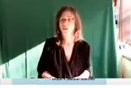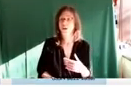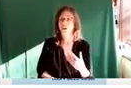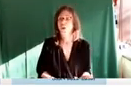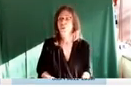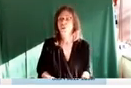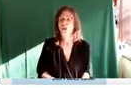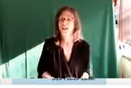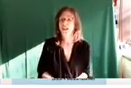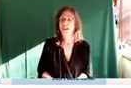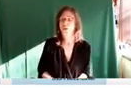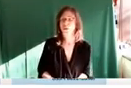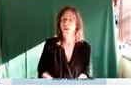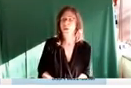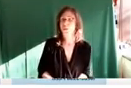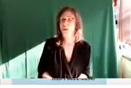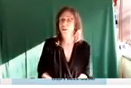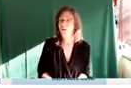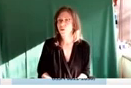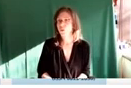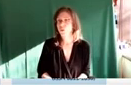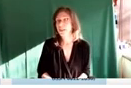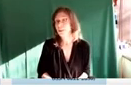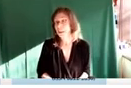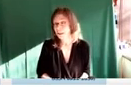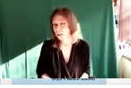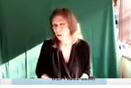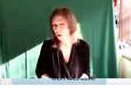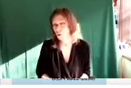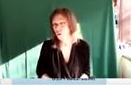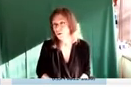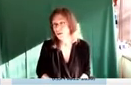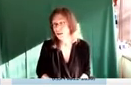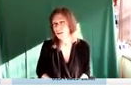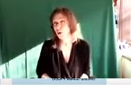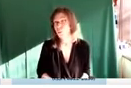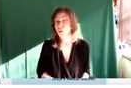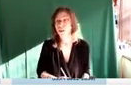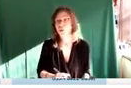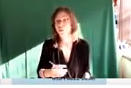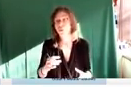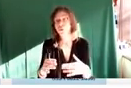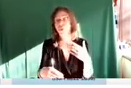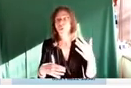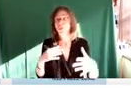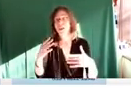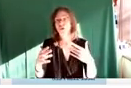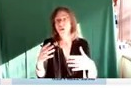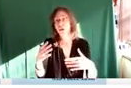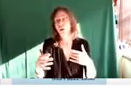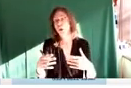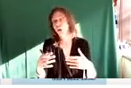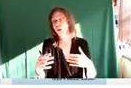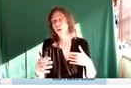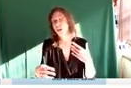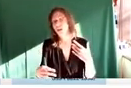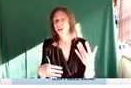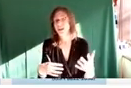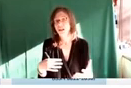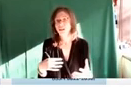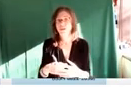Markdown pour générer des documents de présentation dynamique, c'est-à-dire un peu des notebooks où on peut mélanger le